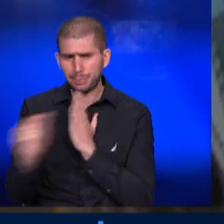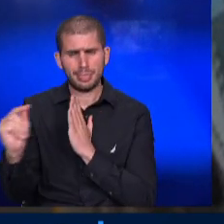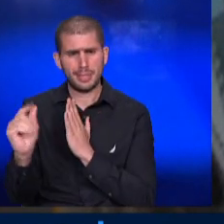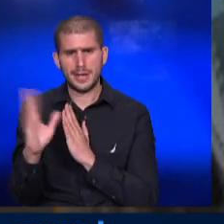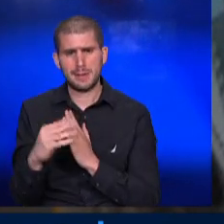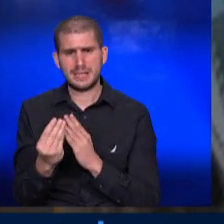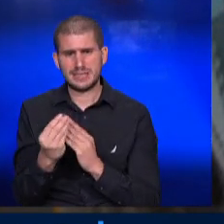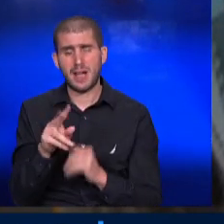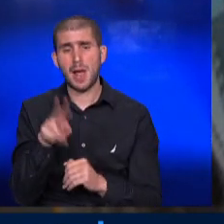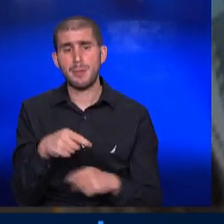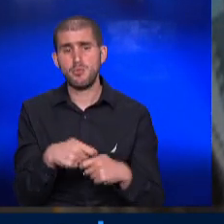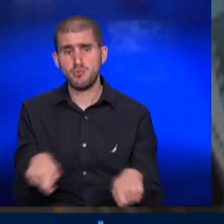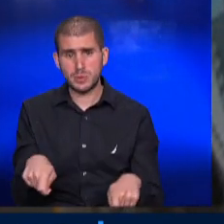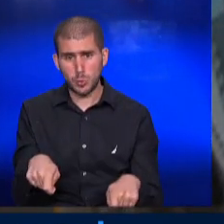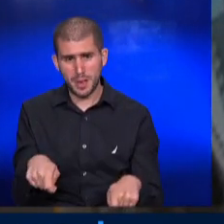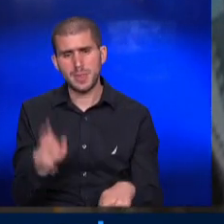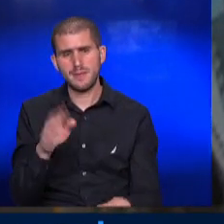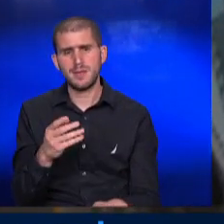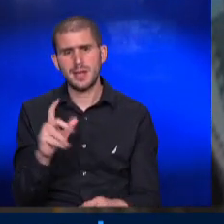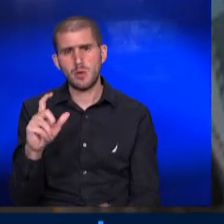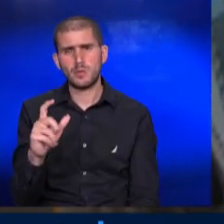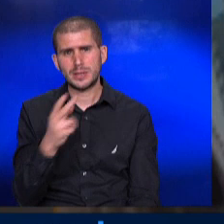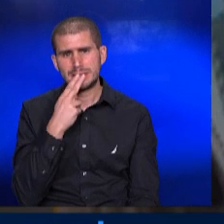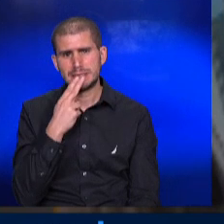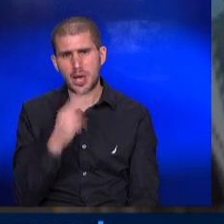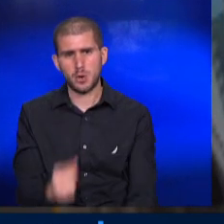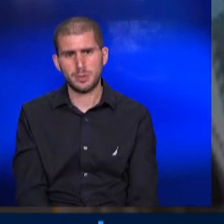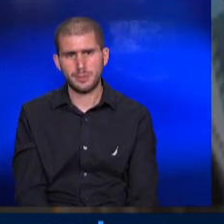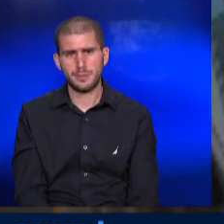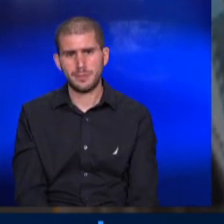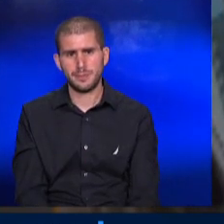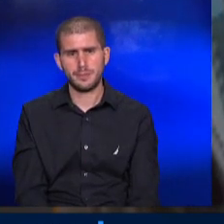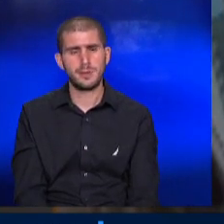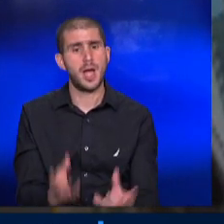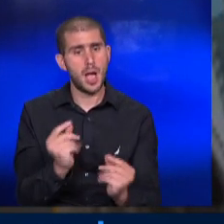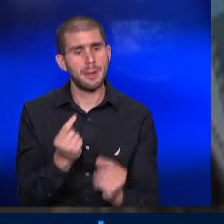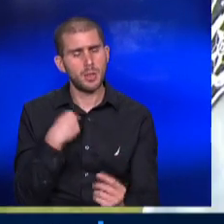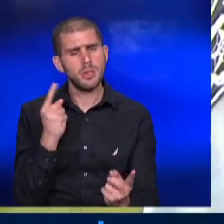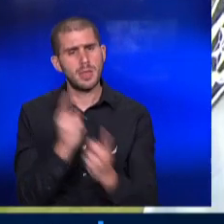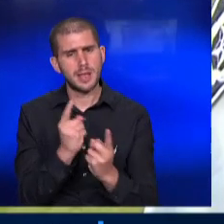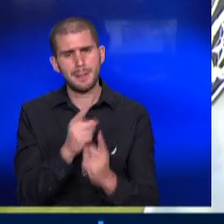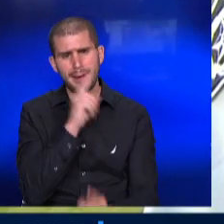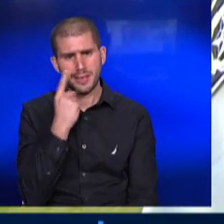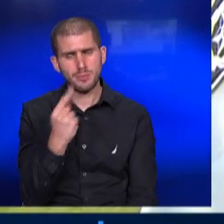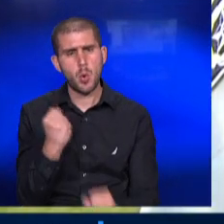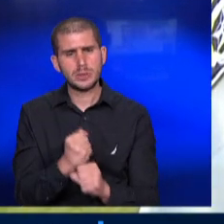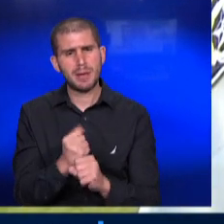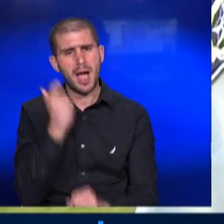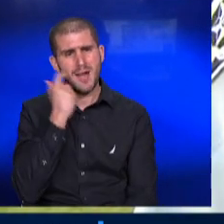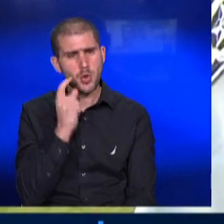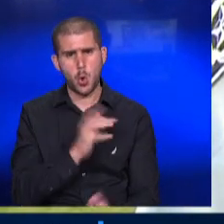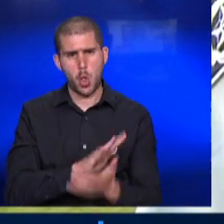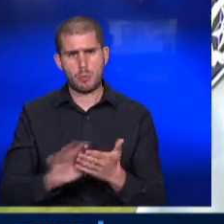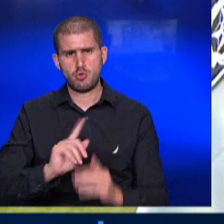השלל, 2,000 שקלים במזומן וכמה קופסאות סיגריות. לא מעט אנחנו נתקלים בקטינים שמבצעים עבירות לא